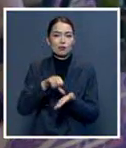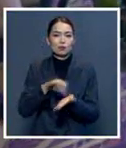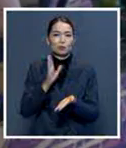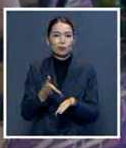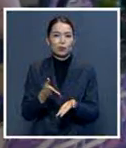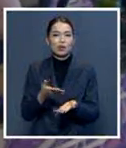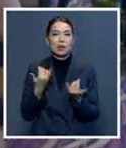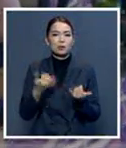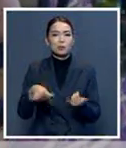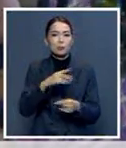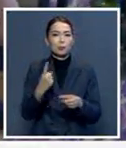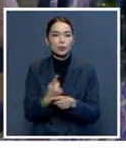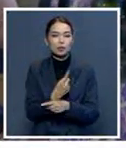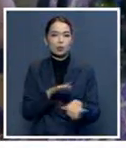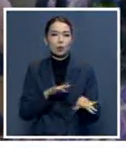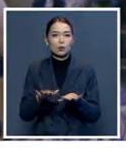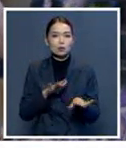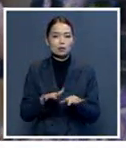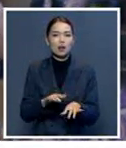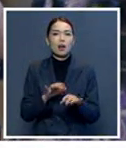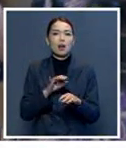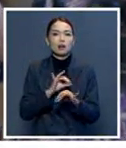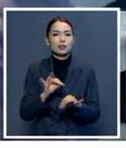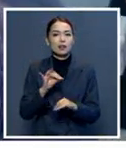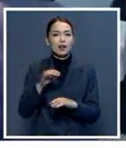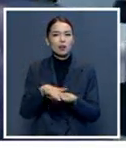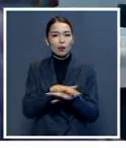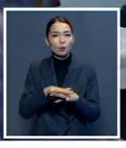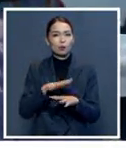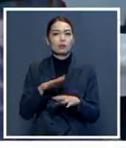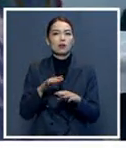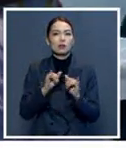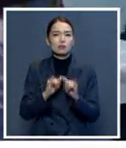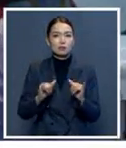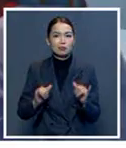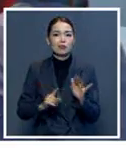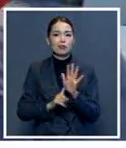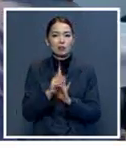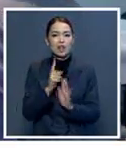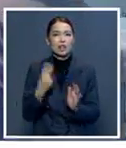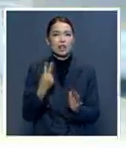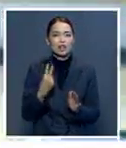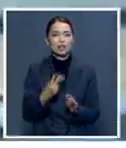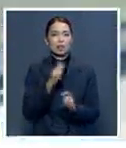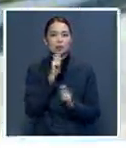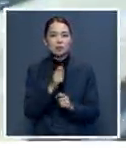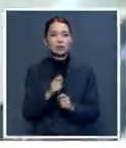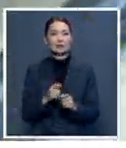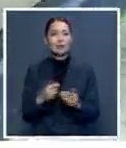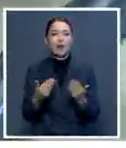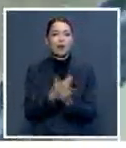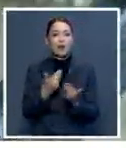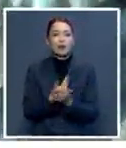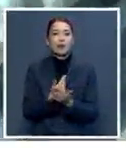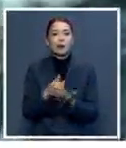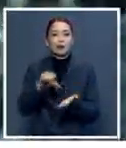Ойын біріншіден қимыл қозғалысты жақсартып, салауатты өмір салтын ұстануға пайдалы болса, екіншіден журналистер арасындағы ынтымақ пен бірлікті